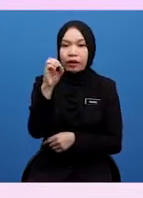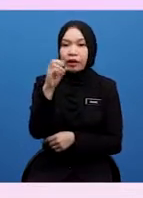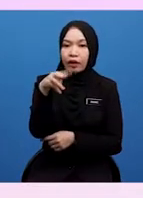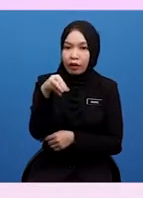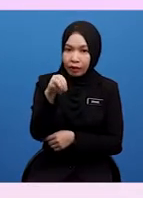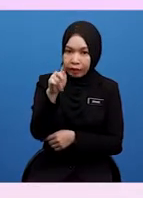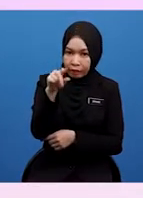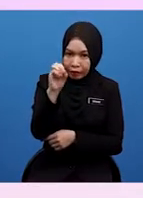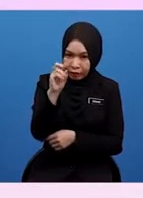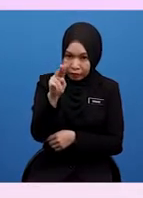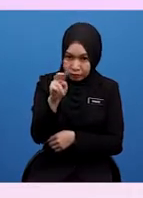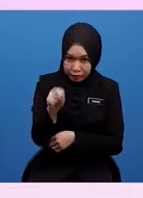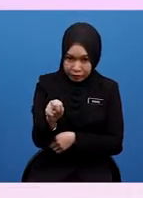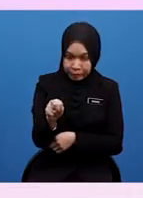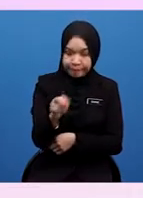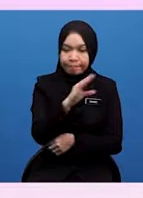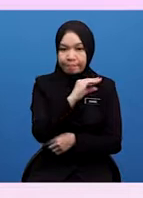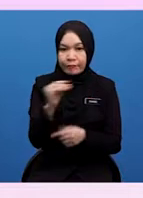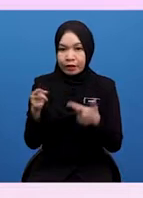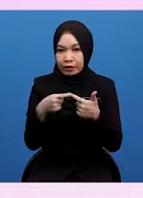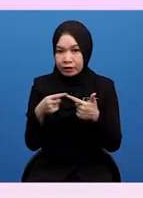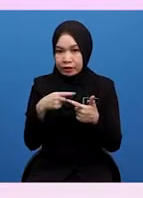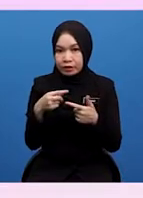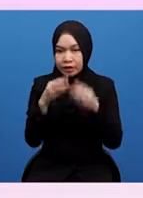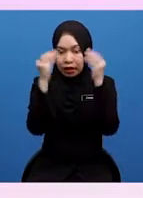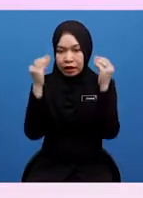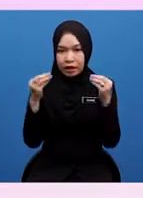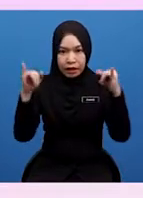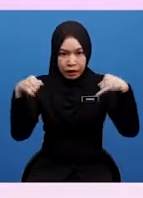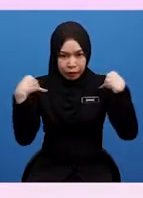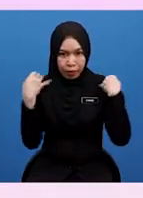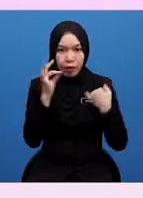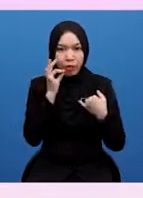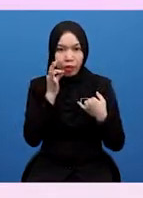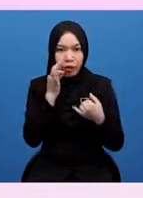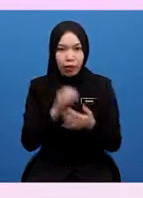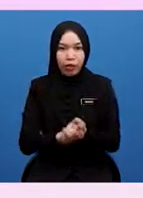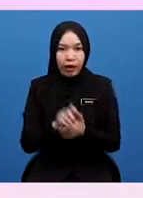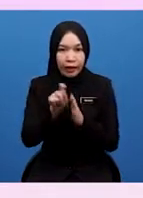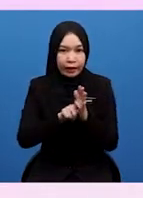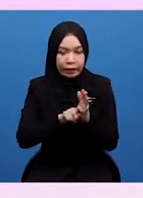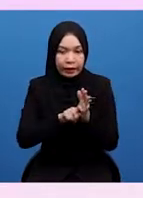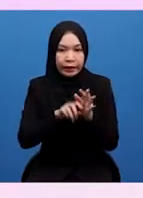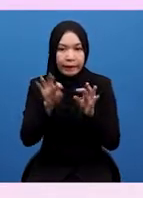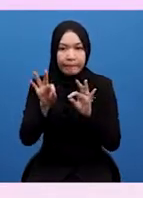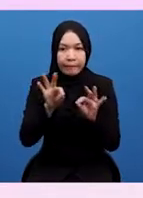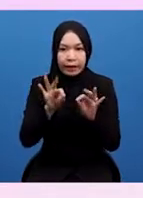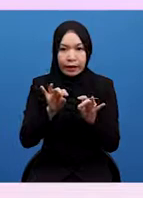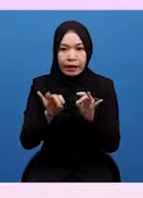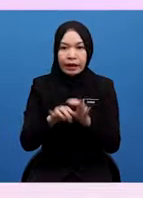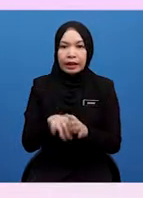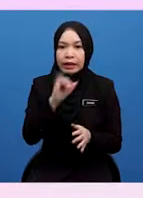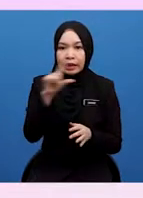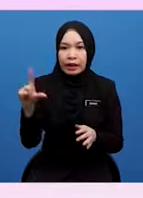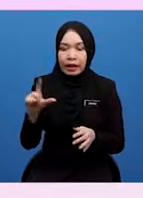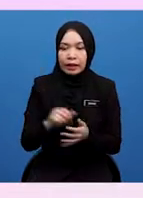kedua adalah nilai import buah-buahan tropika terpilih pada tahun 2011 sehingga